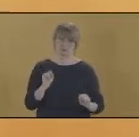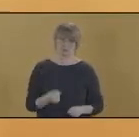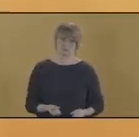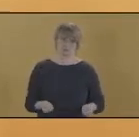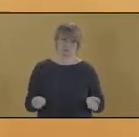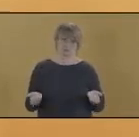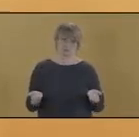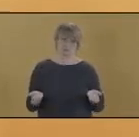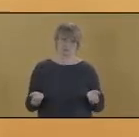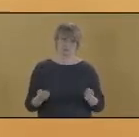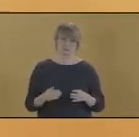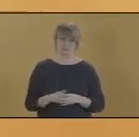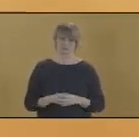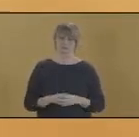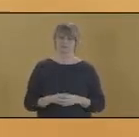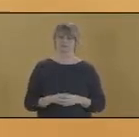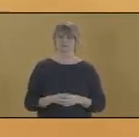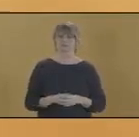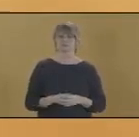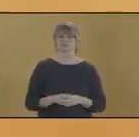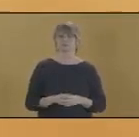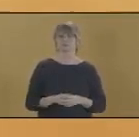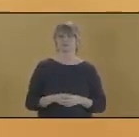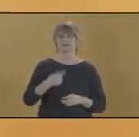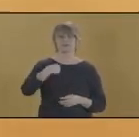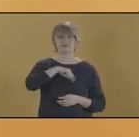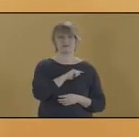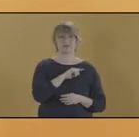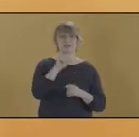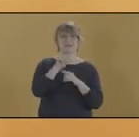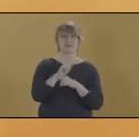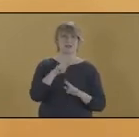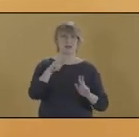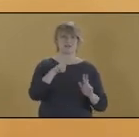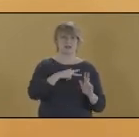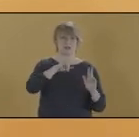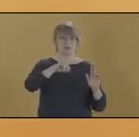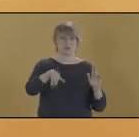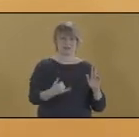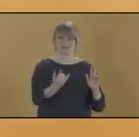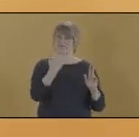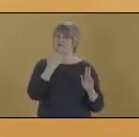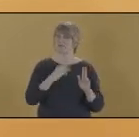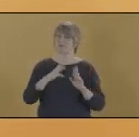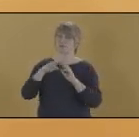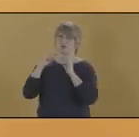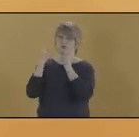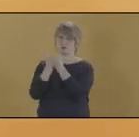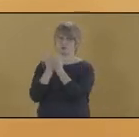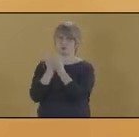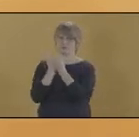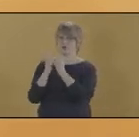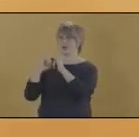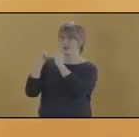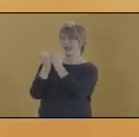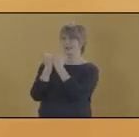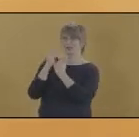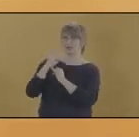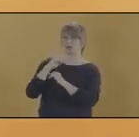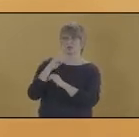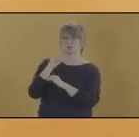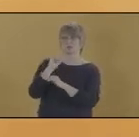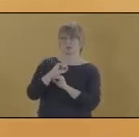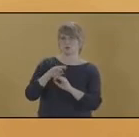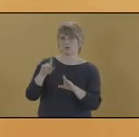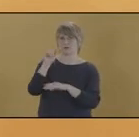Genau. Was wir in dem Projekt Digitale Wahrheiten möchten, ist, wir wollen ein Workshop-Format für Multiplikatorinnen und Eltern entwickeln. Es